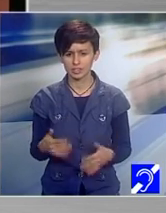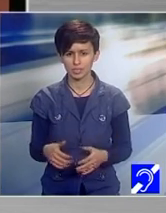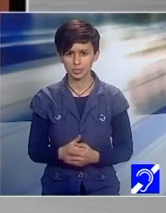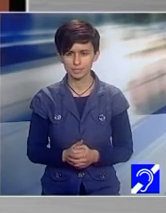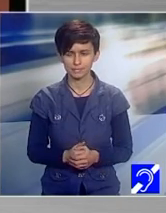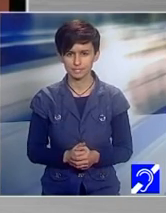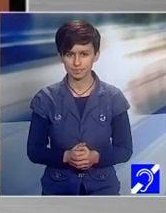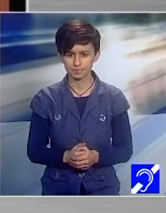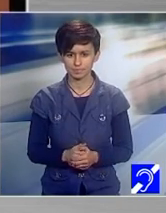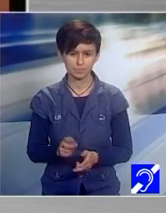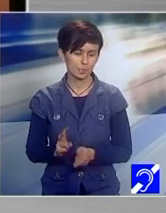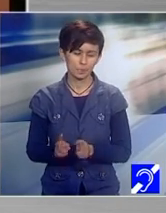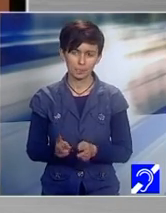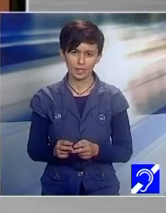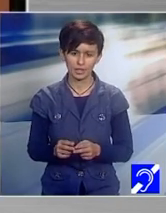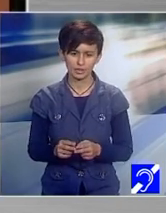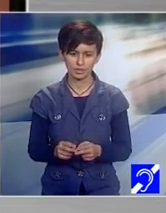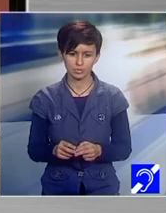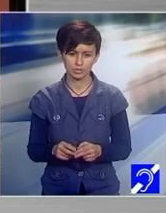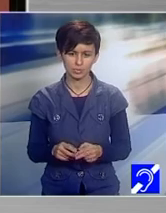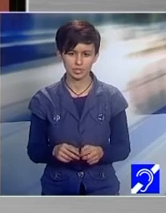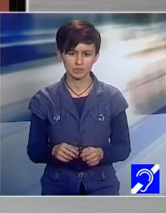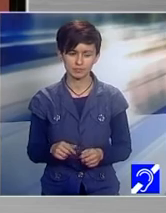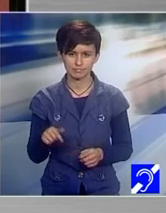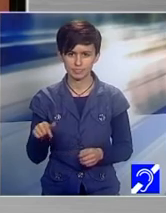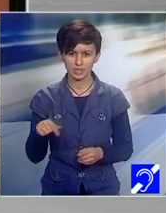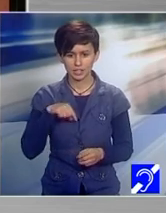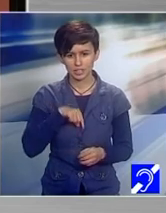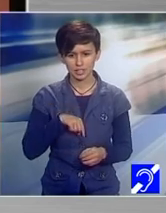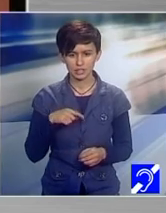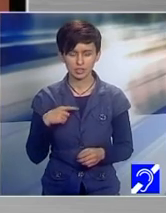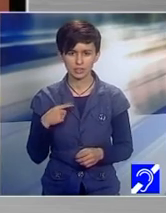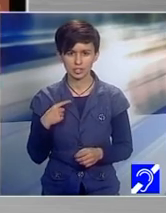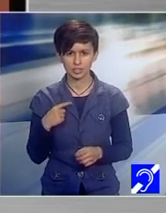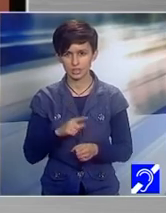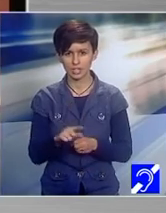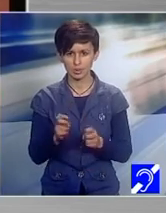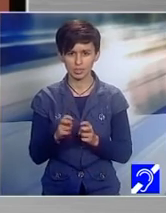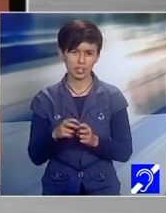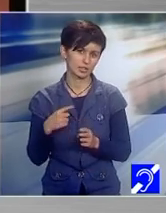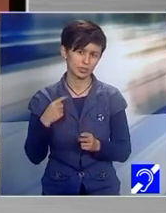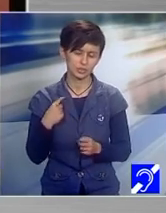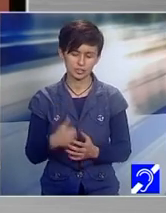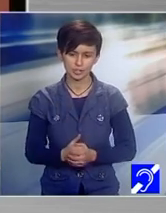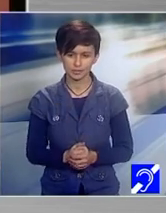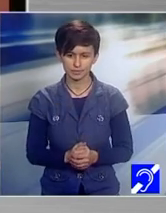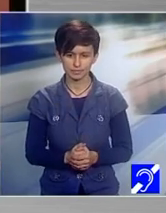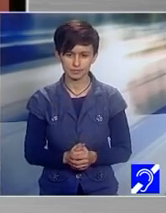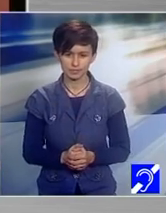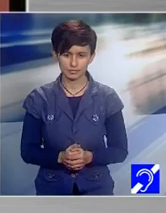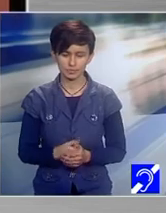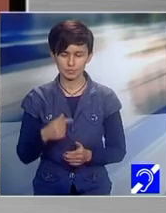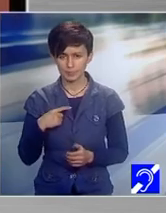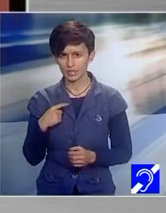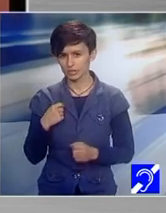Cum în interior, ce scule sunt. Chiar dumneavoastră astăzi, prin neon, camere și... Rămâne surprins